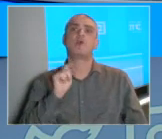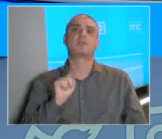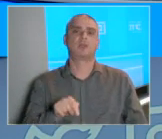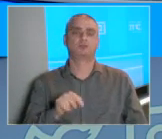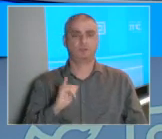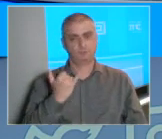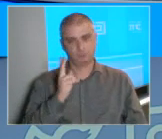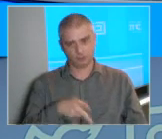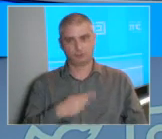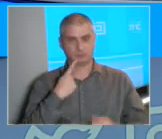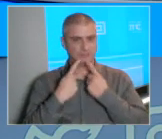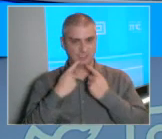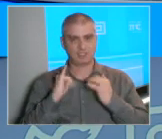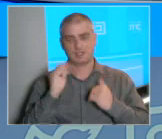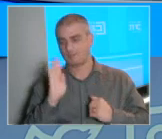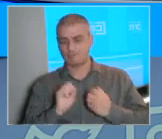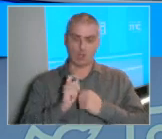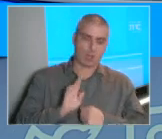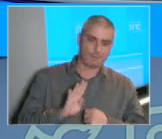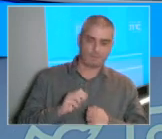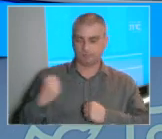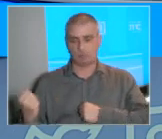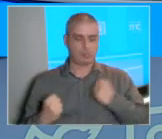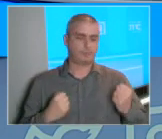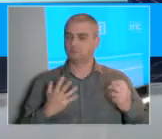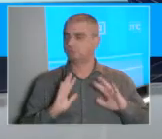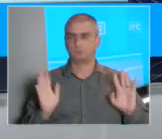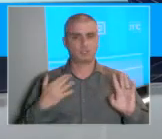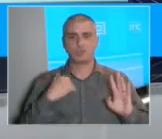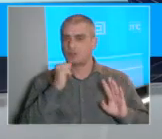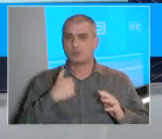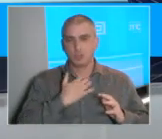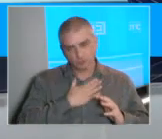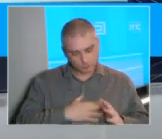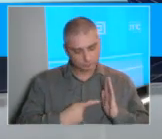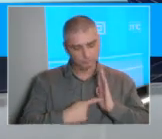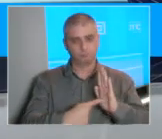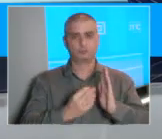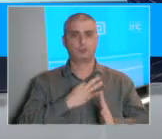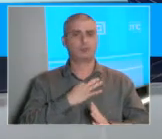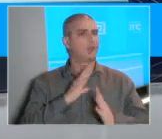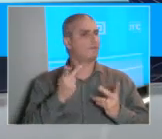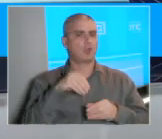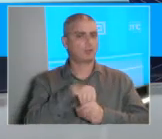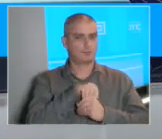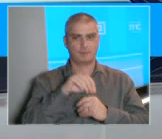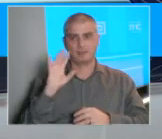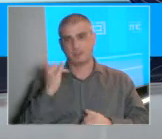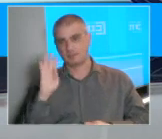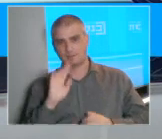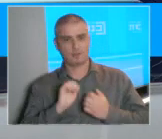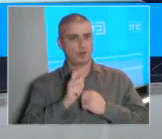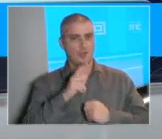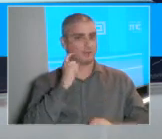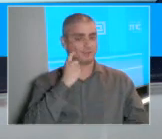במיוחד עכשיו, שכן, יש את השיח הזה, כן ביבי, לא ביבי, שמאל, ימין, אנחנו לא רוצות, אנחנו רוצות להשמיע את הקול שלנו. איפה אתן? כן ביבי, לא ביבי. אנחנו...